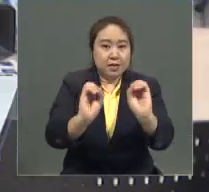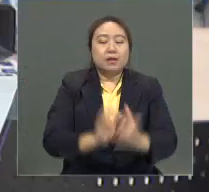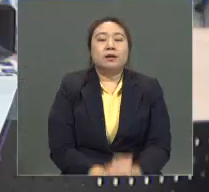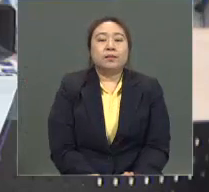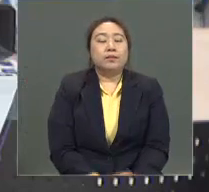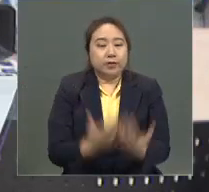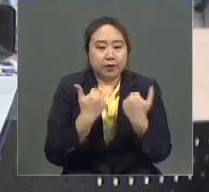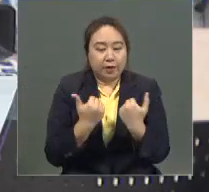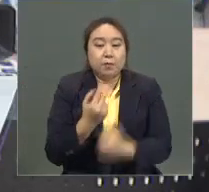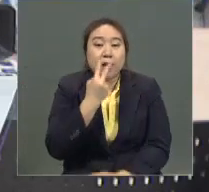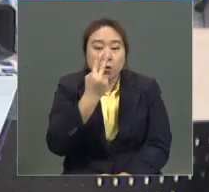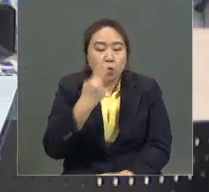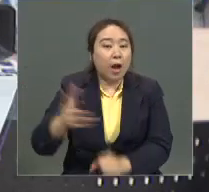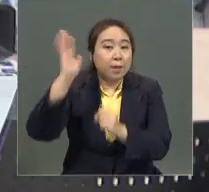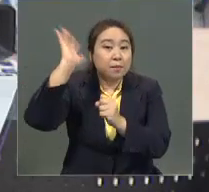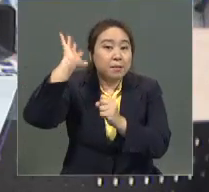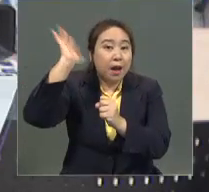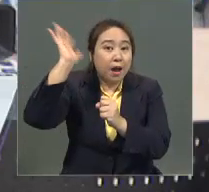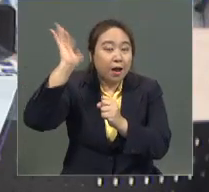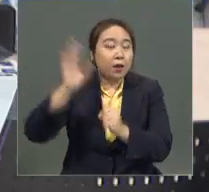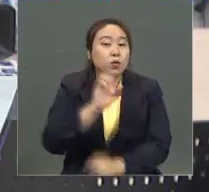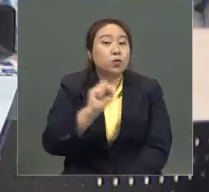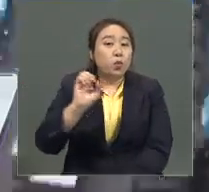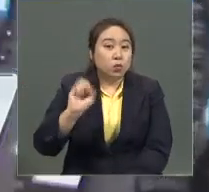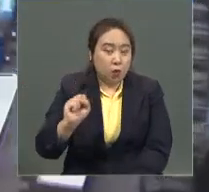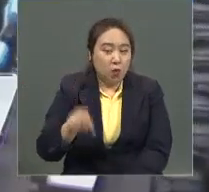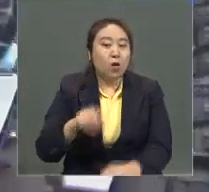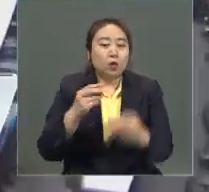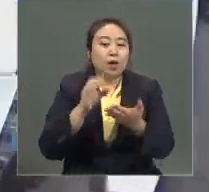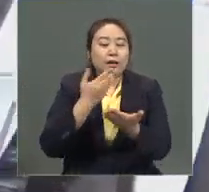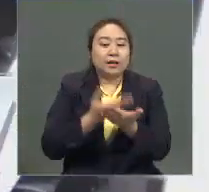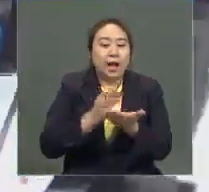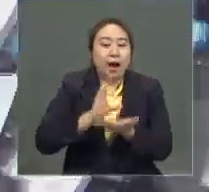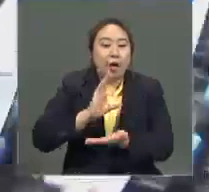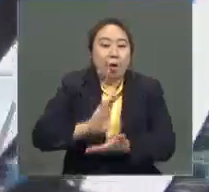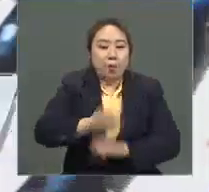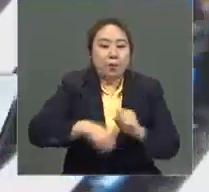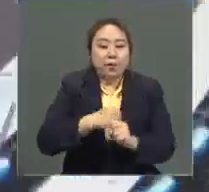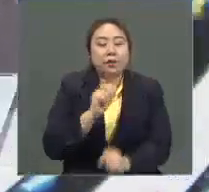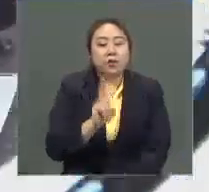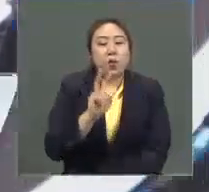ชมไปดูภาพรวมการอภิปรายของสภาผู้แทนราษฎรร่างงบประมาณรายจ่ายประจำปีงบประมาณ